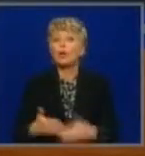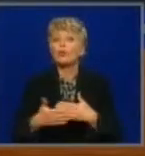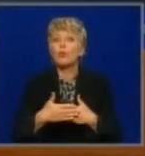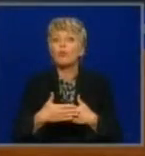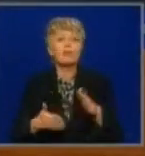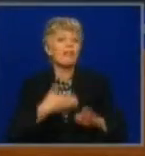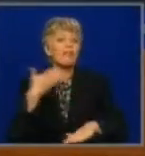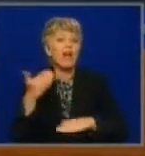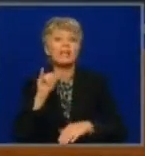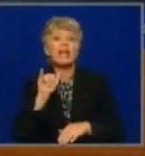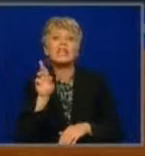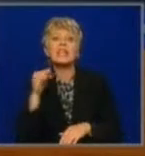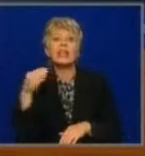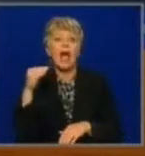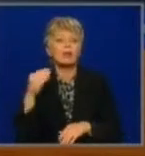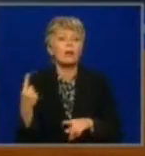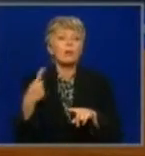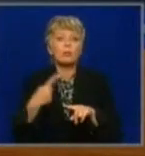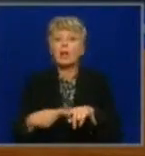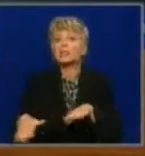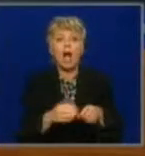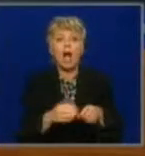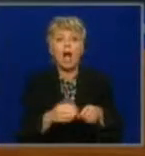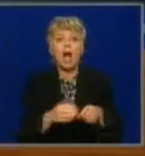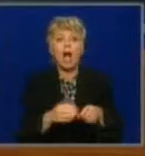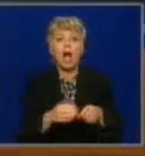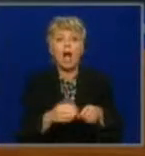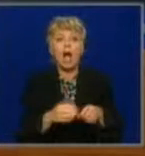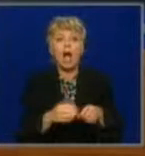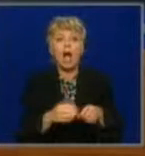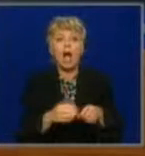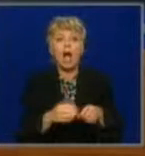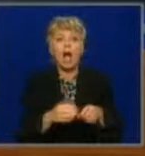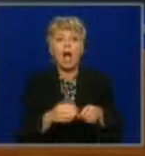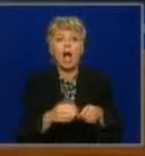Tuvojoties vētrai Irēna, pirmo reizi masveida evakuācija uzsākta Ņujorkā. Pilsētas mērs Maikls Blum.